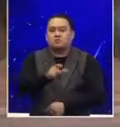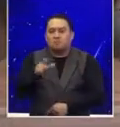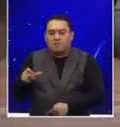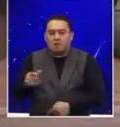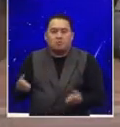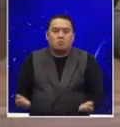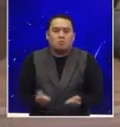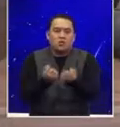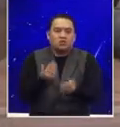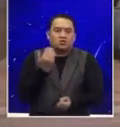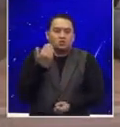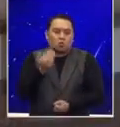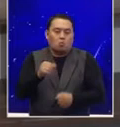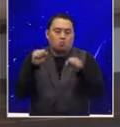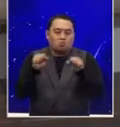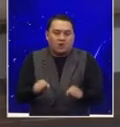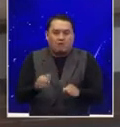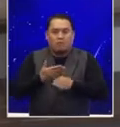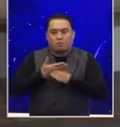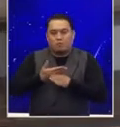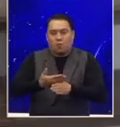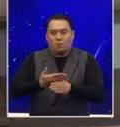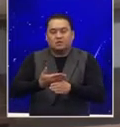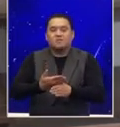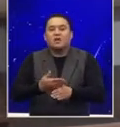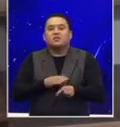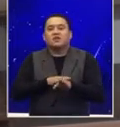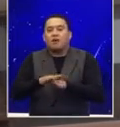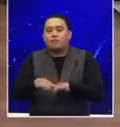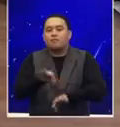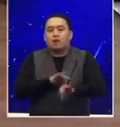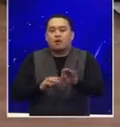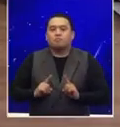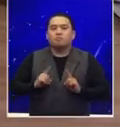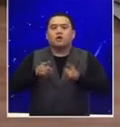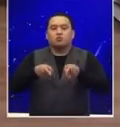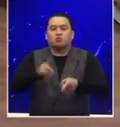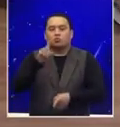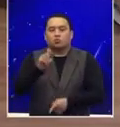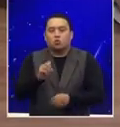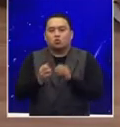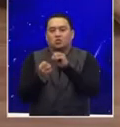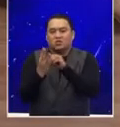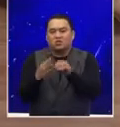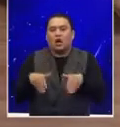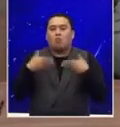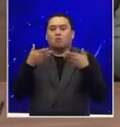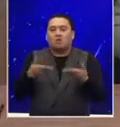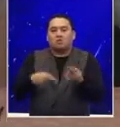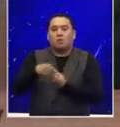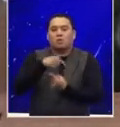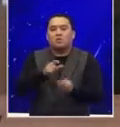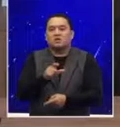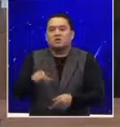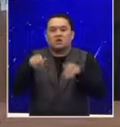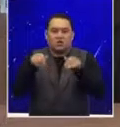оказывая исчерпывающее правовое содействие. Так, за период реализации проекта поступило 114 обращений. Почти все